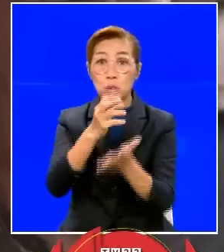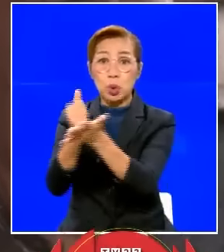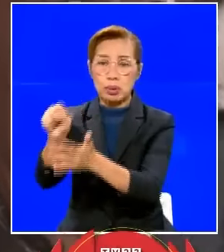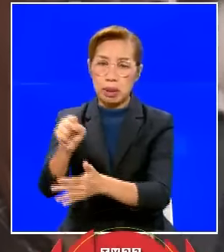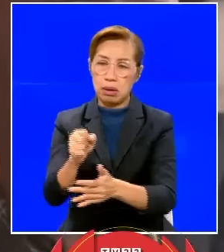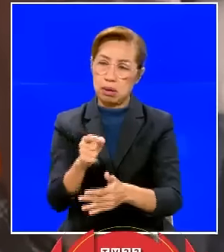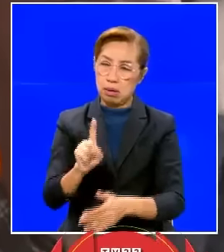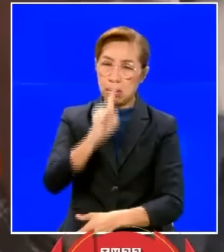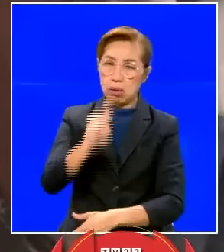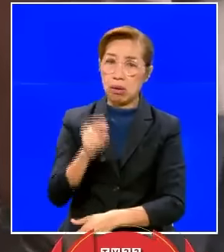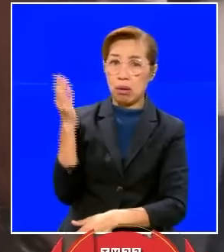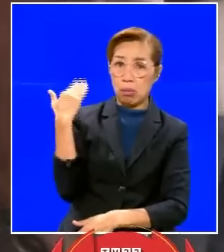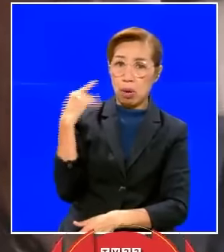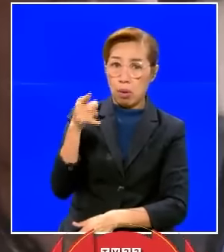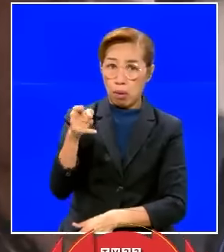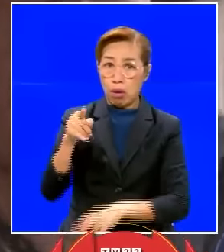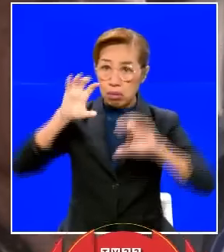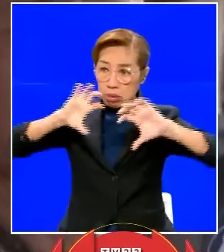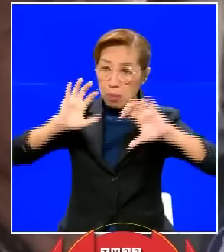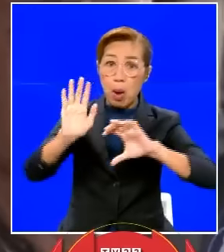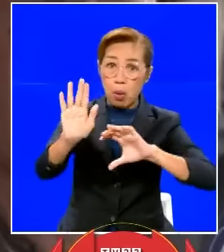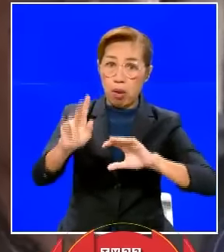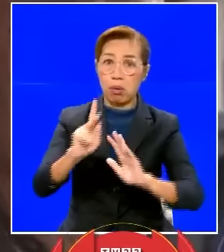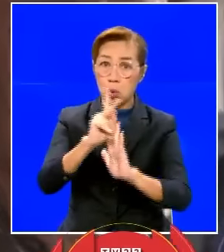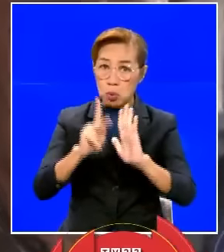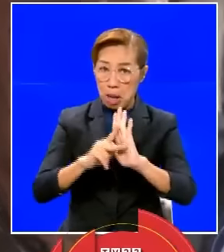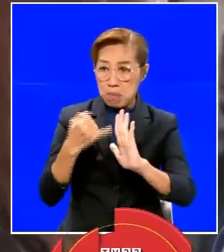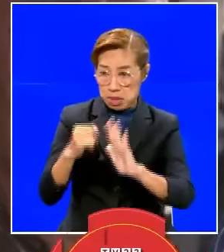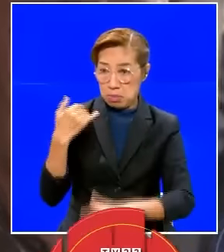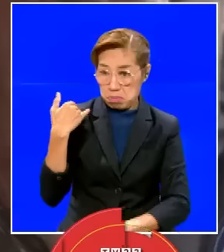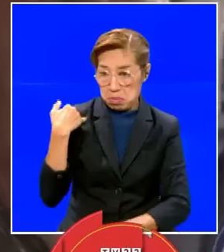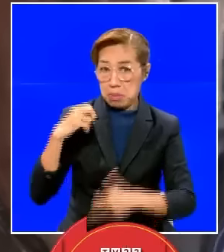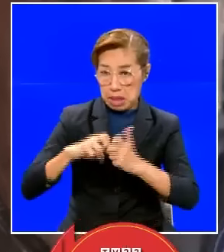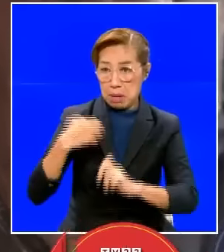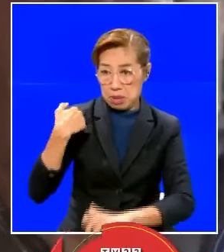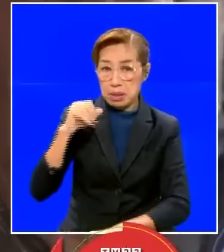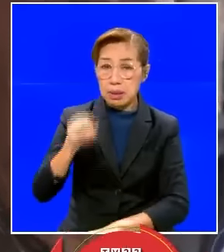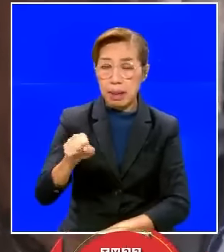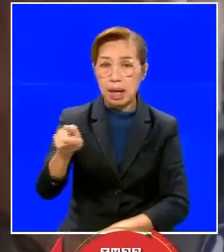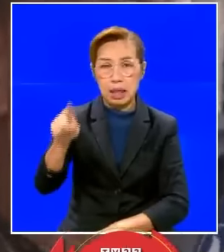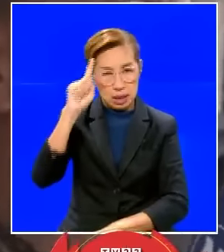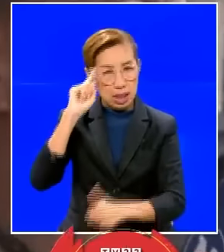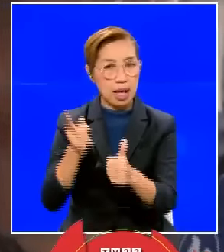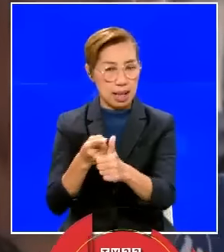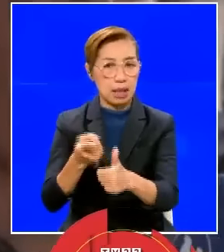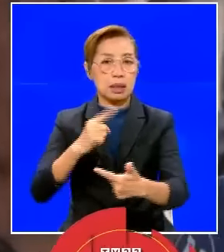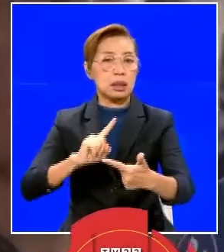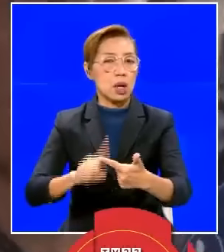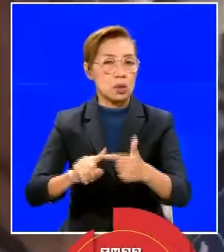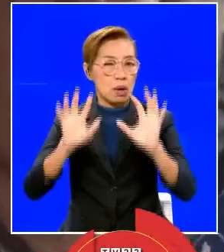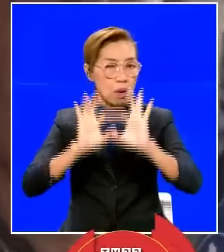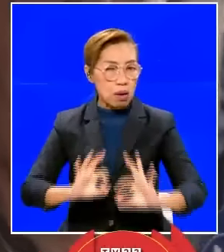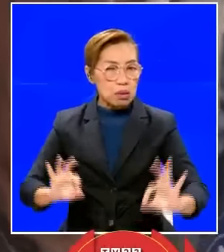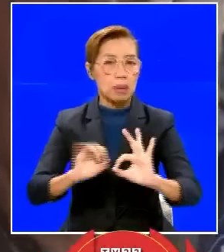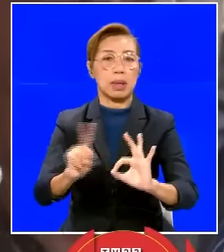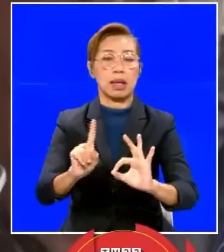าเรื่องข้อกฎหมายเนี่ยมันมีอยู่หรือเปล่านะครับอันนี้ก็เป็นประเด็นหนึ่งแต่ผมคิดว่าประเด็นที่มันใหญ่อีกประเด็นหนึ่งก็คือว่